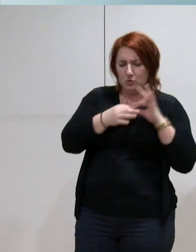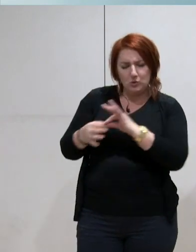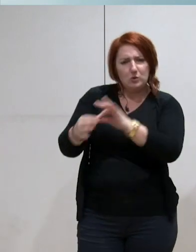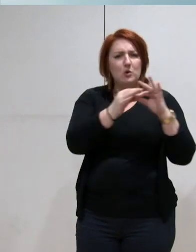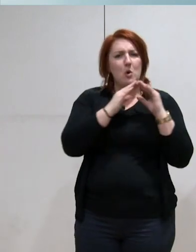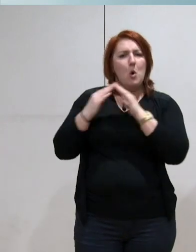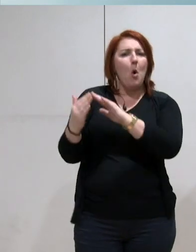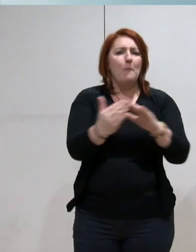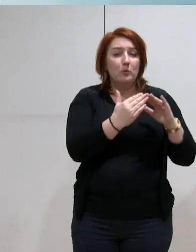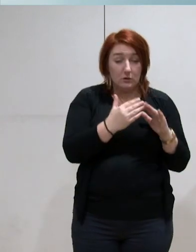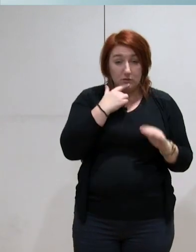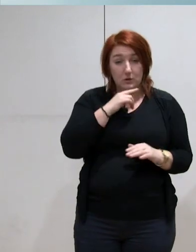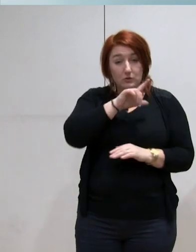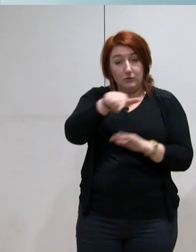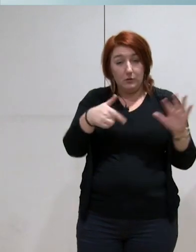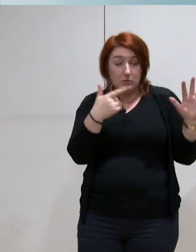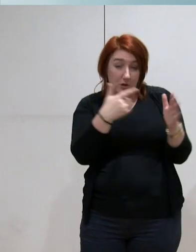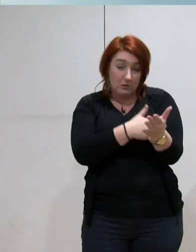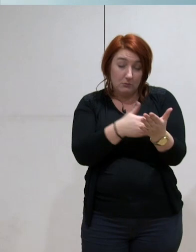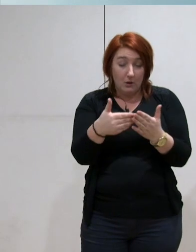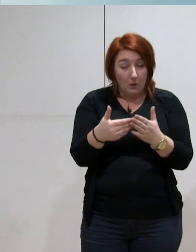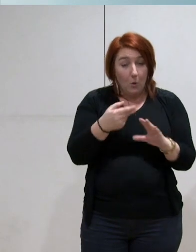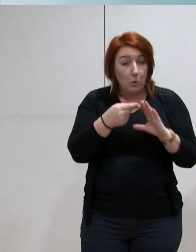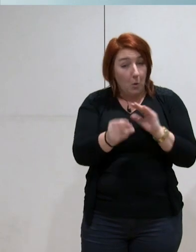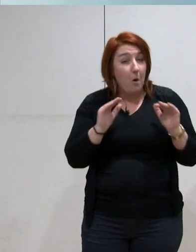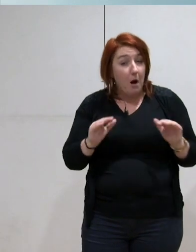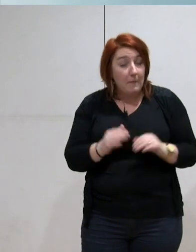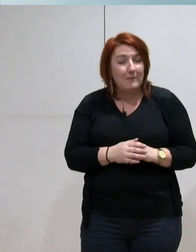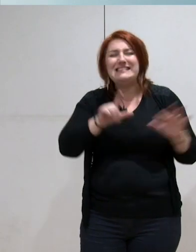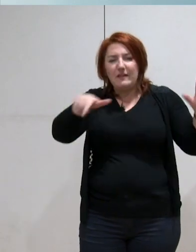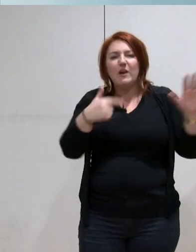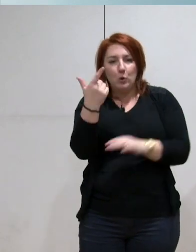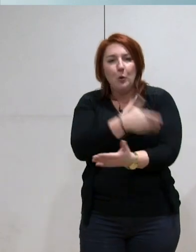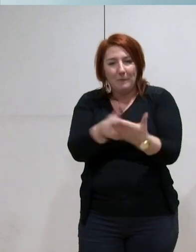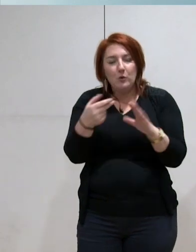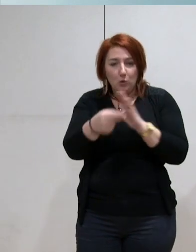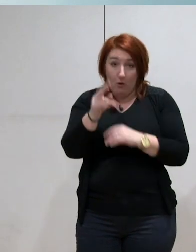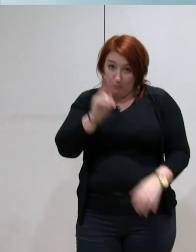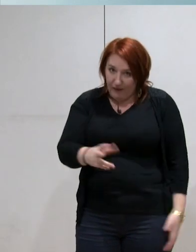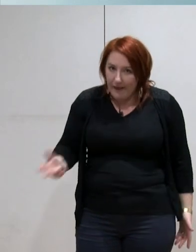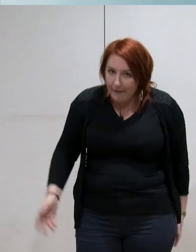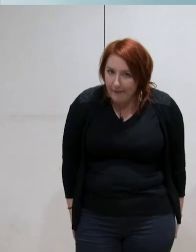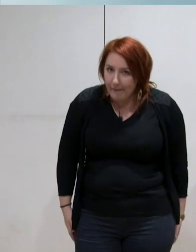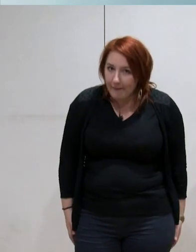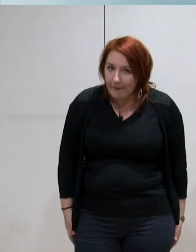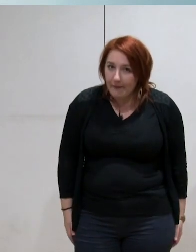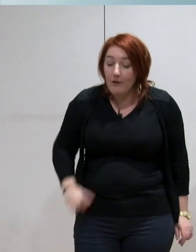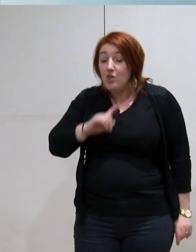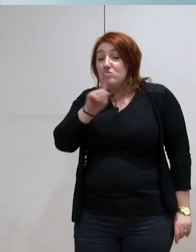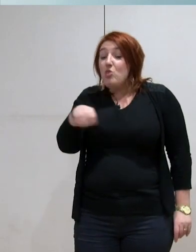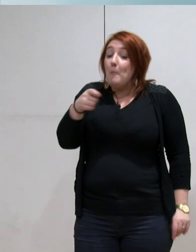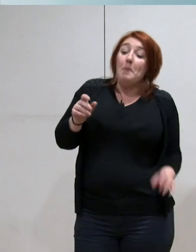7,2 million d'euros et bien tout l'intérêt de ce propos est dans le on ne devrait pas